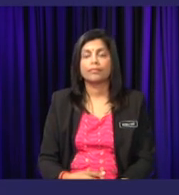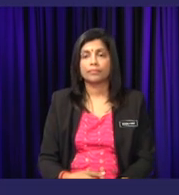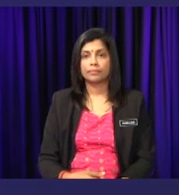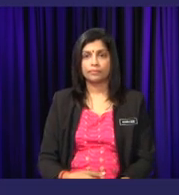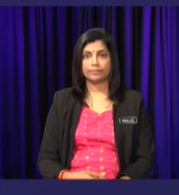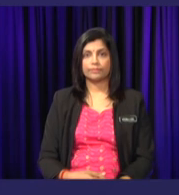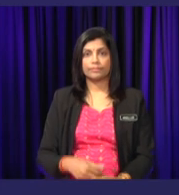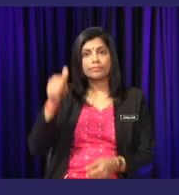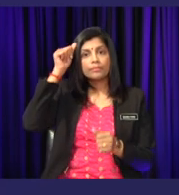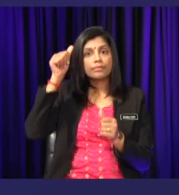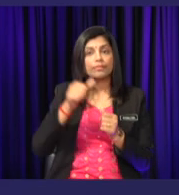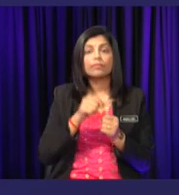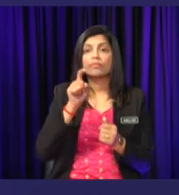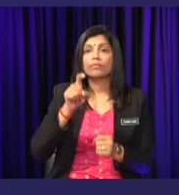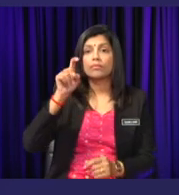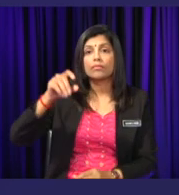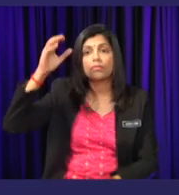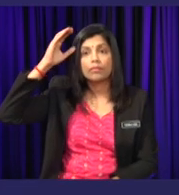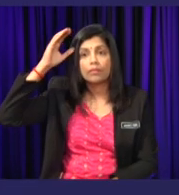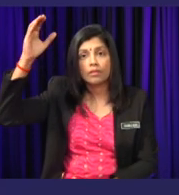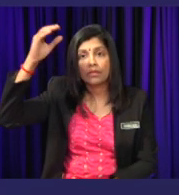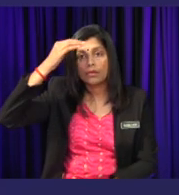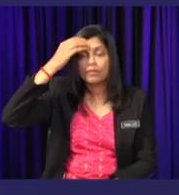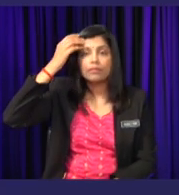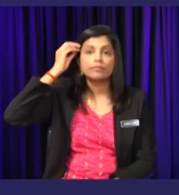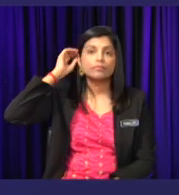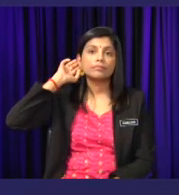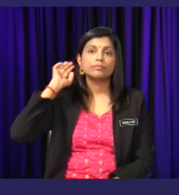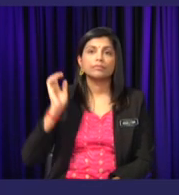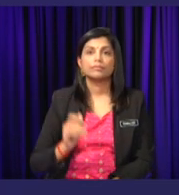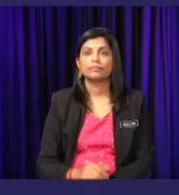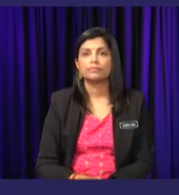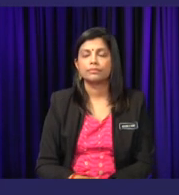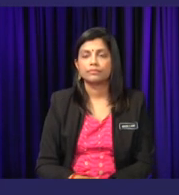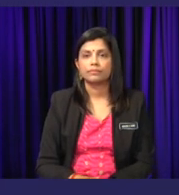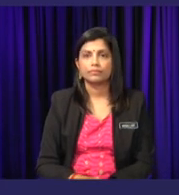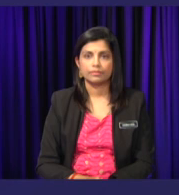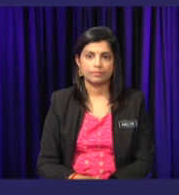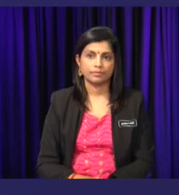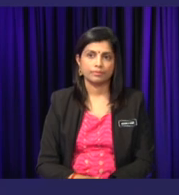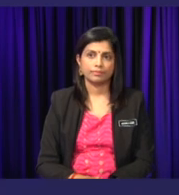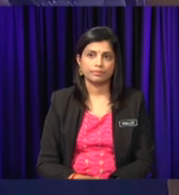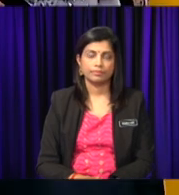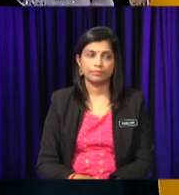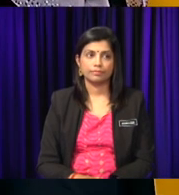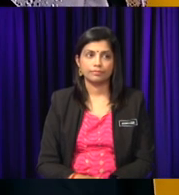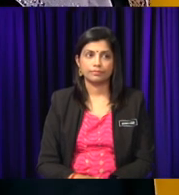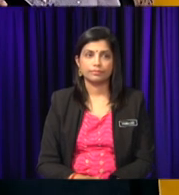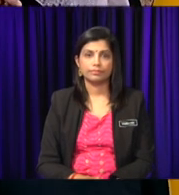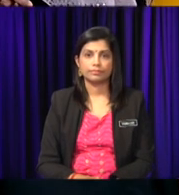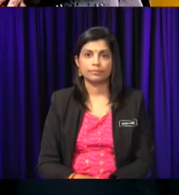langkah-langkah yang boleh membantu mereka mengurangkan kesan cuaca panas jadi